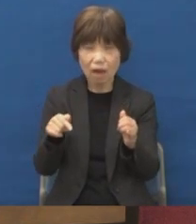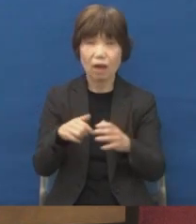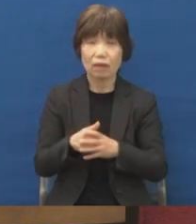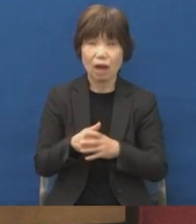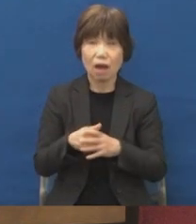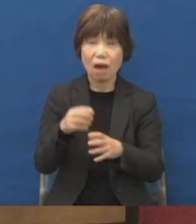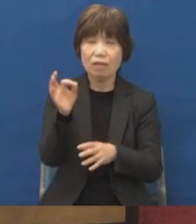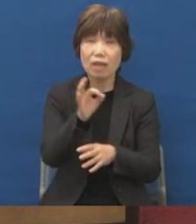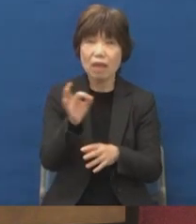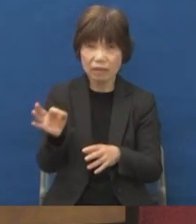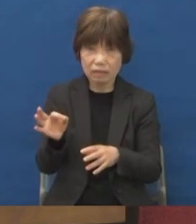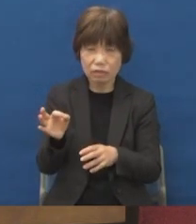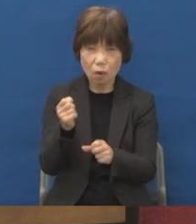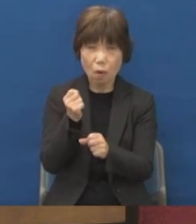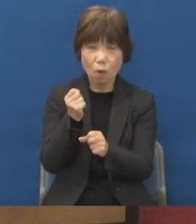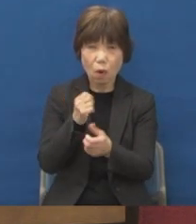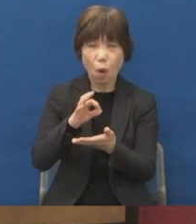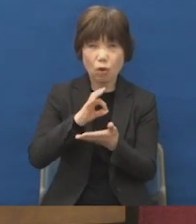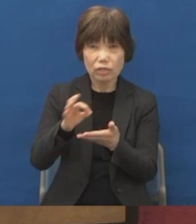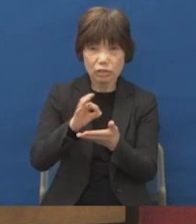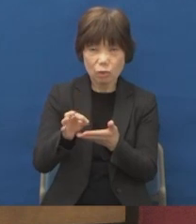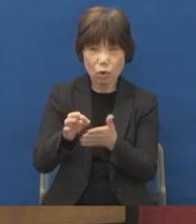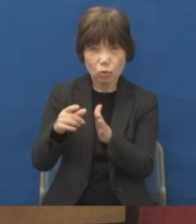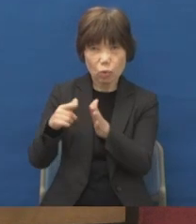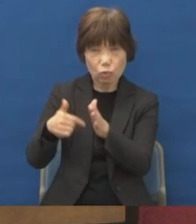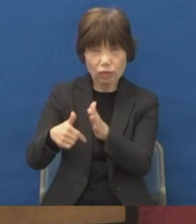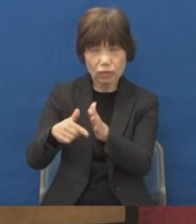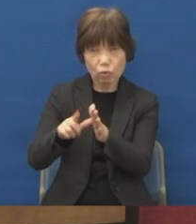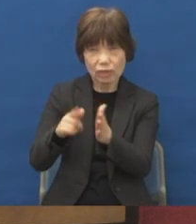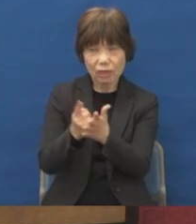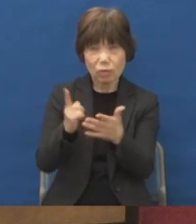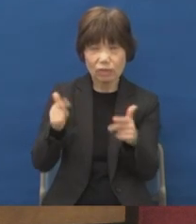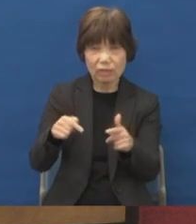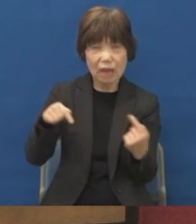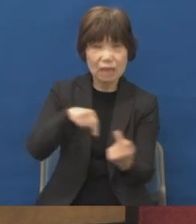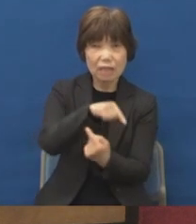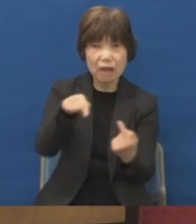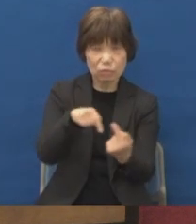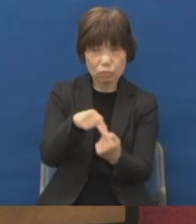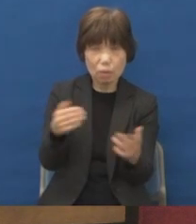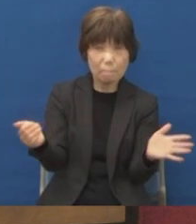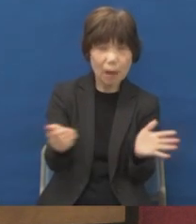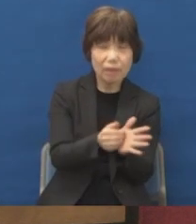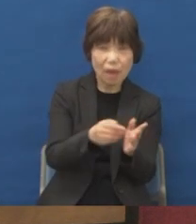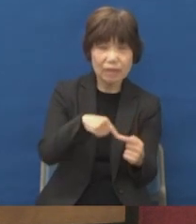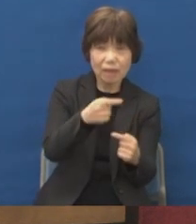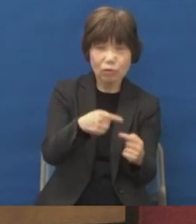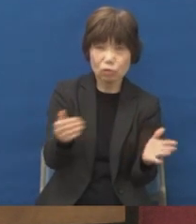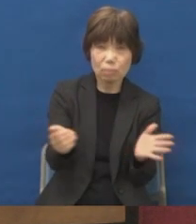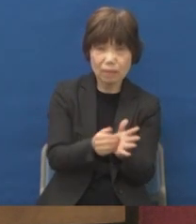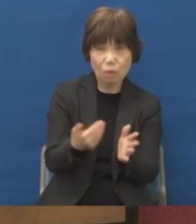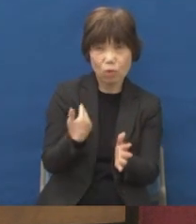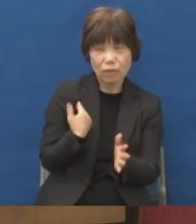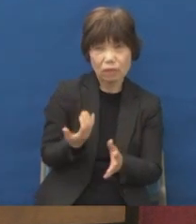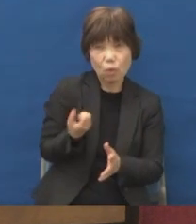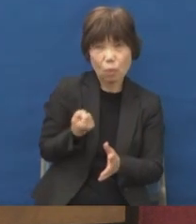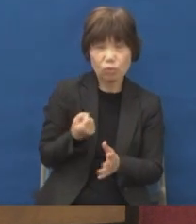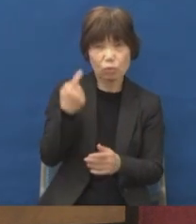製品の生産使用段階だけでなく廃棄リサイクル段階まで責任を負うという考え方